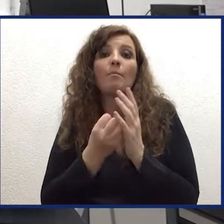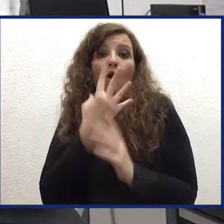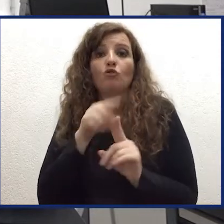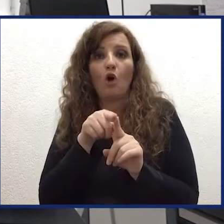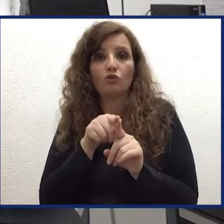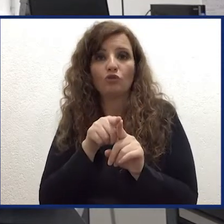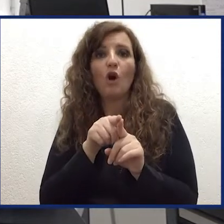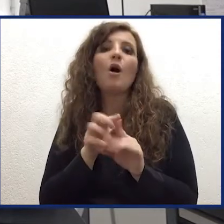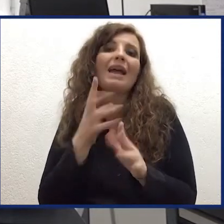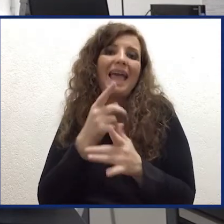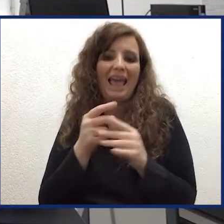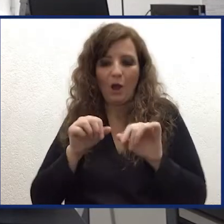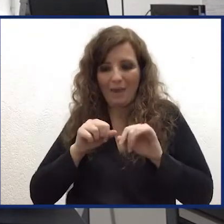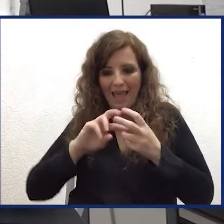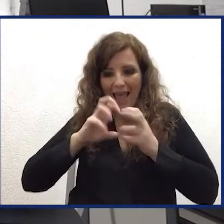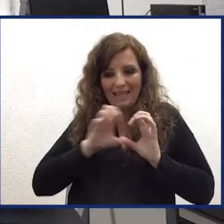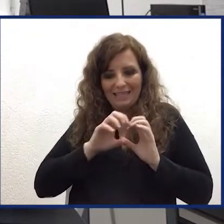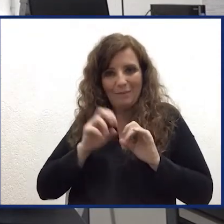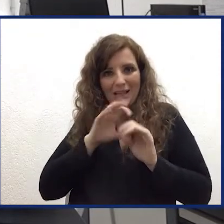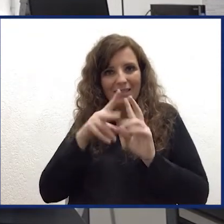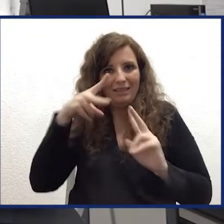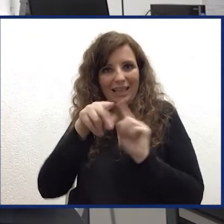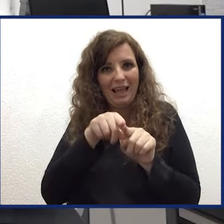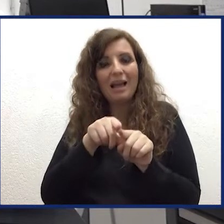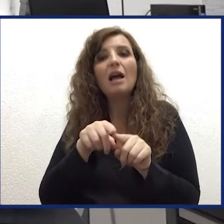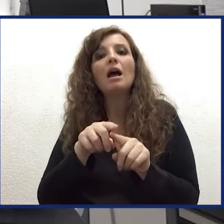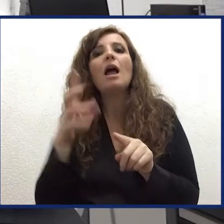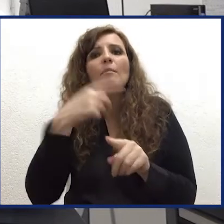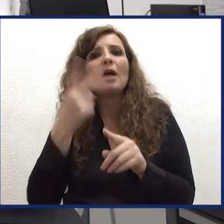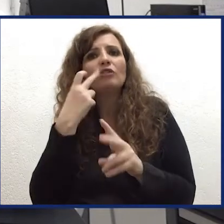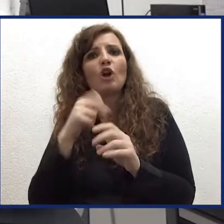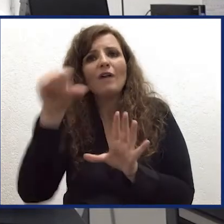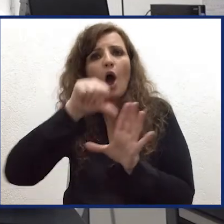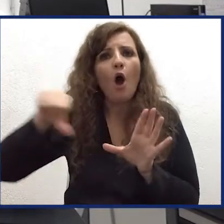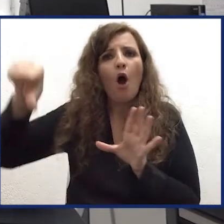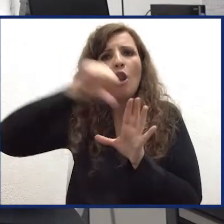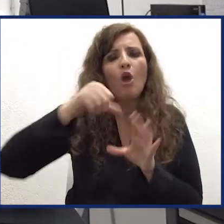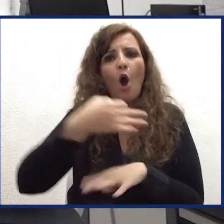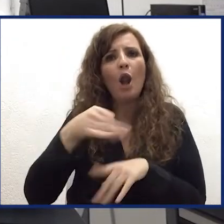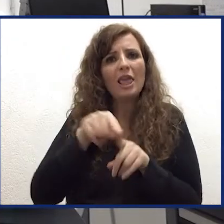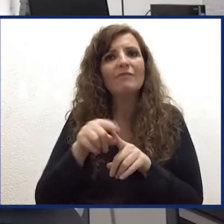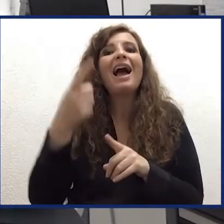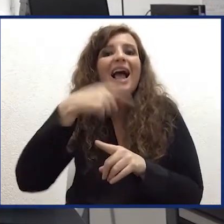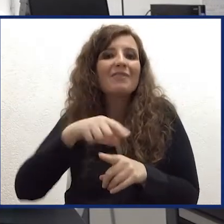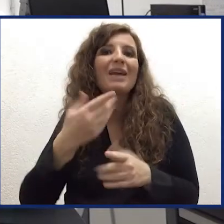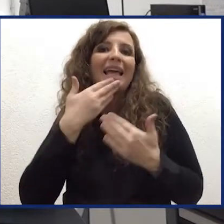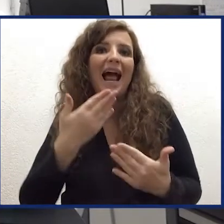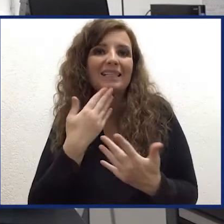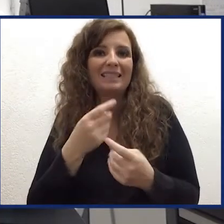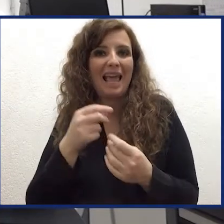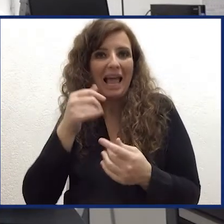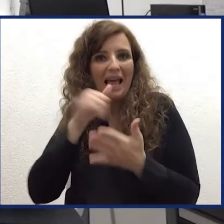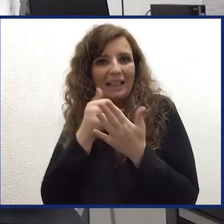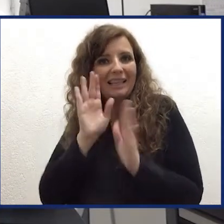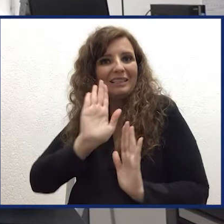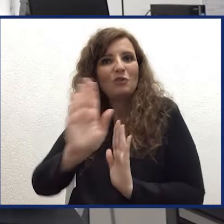il prodotto che viene tagliato dall'enzima beta-glucosidasi, si trova nell'olio d'oliva ed è responsabile delle proprietà antiossidanti